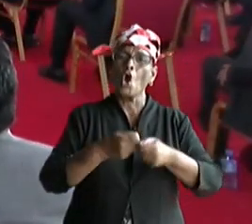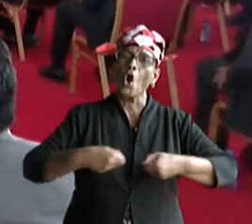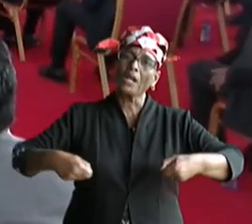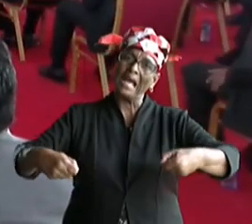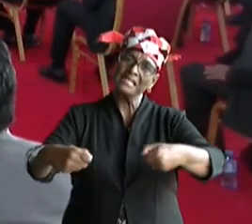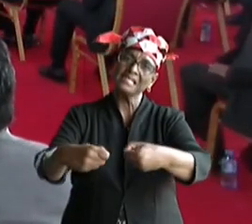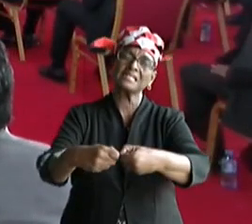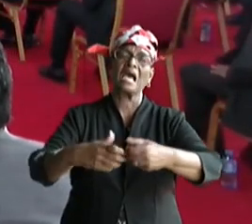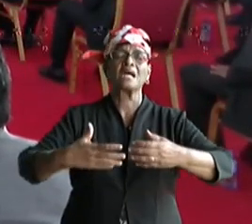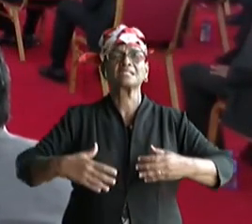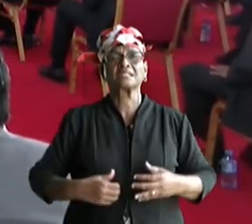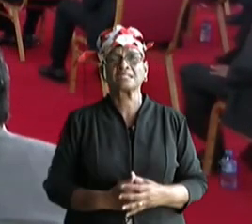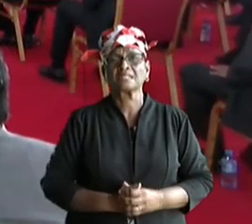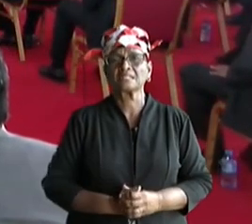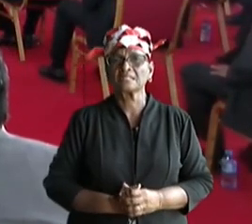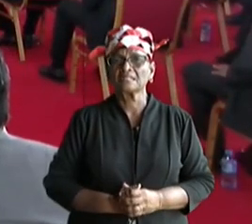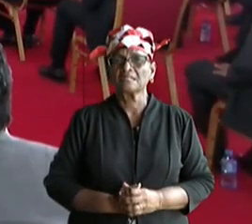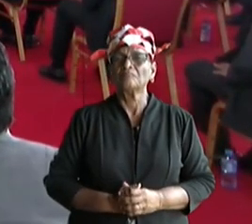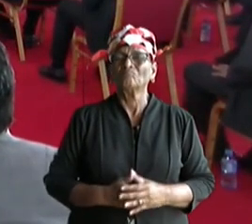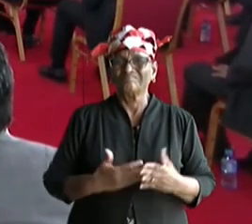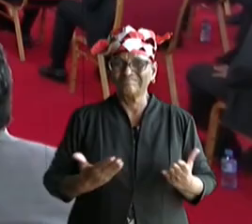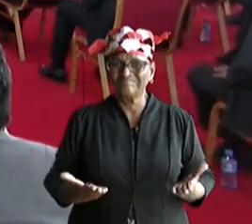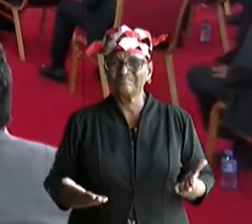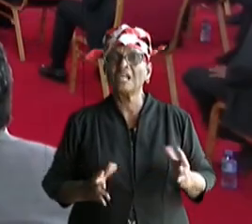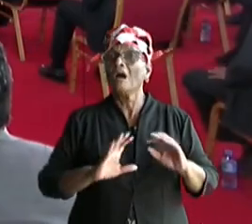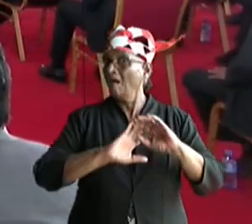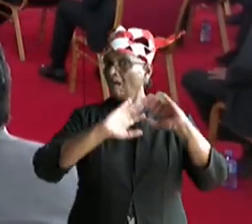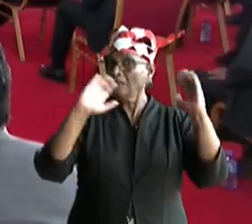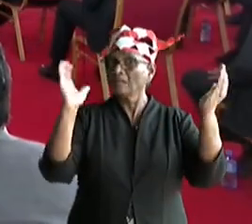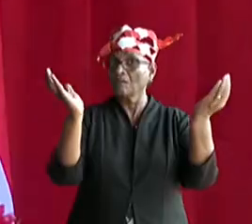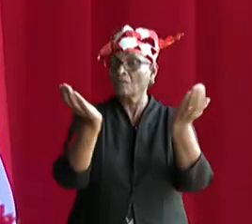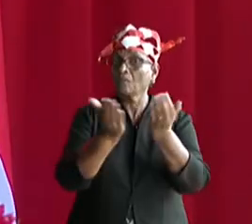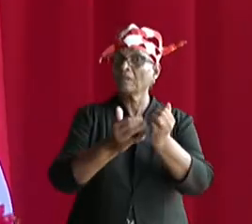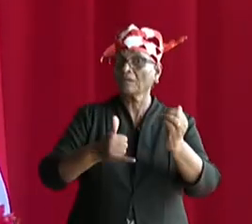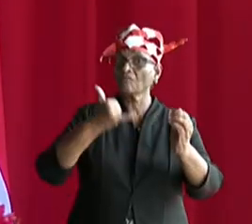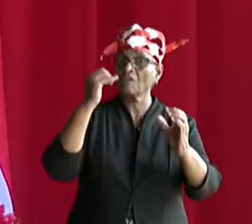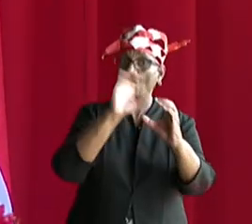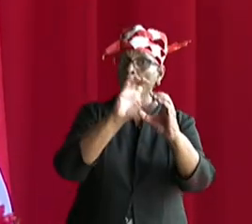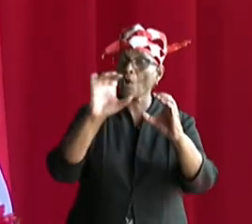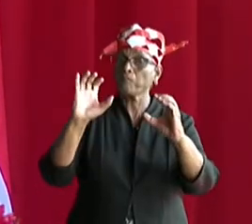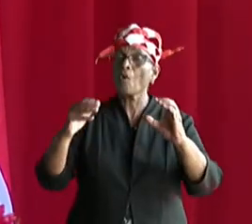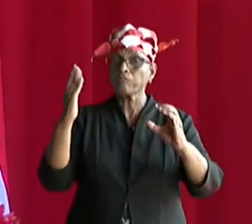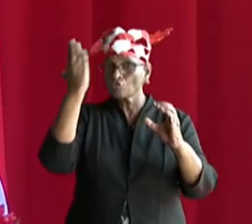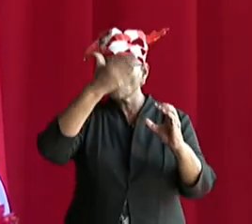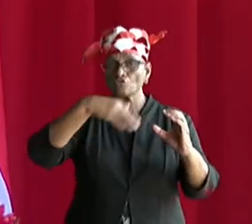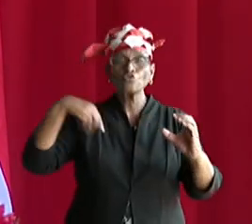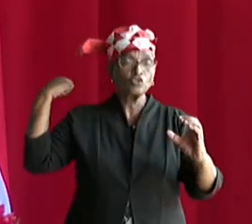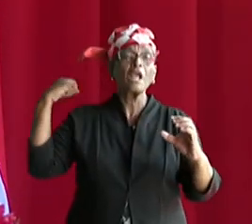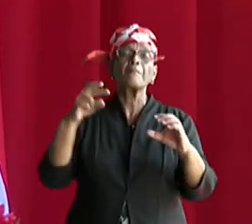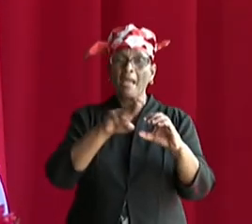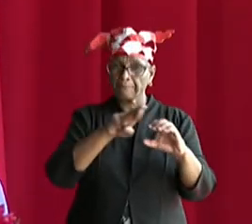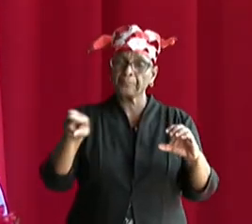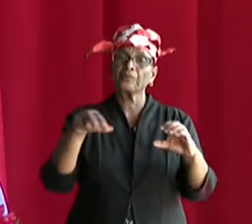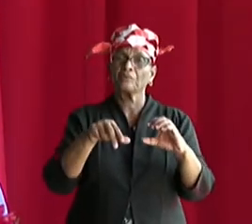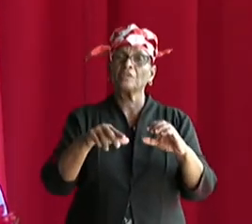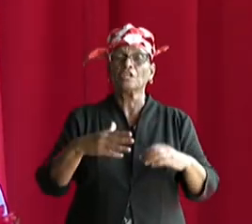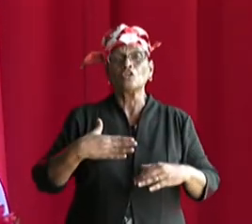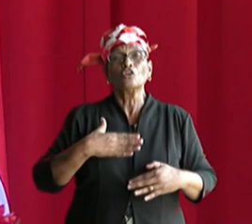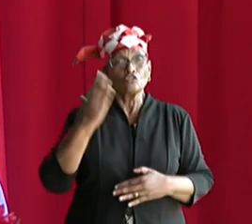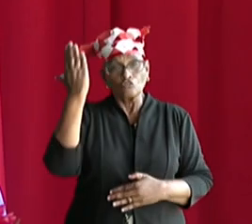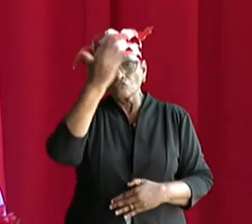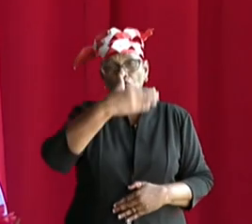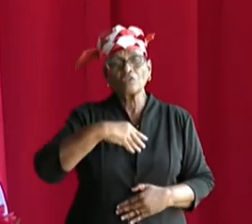organisaties in nagenoeg de hele wereld. Suriname heeft zich waardig en